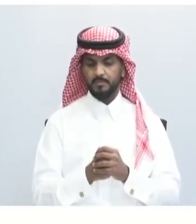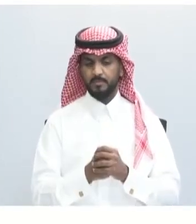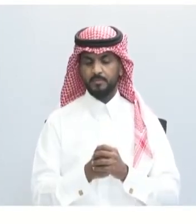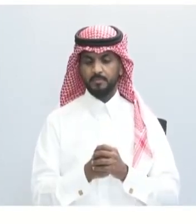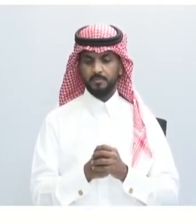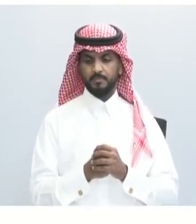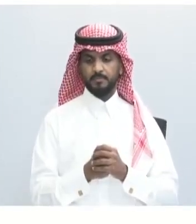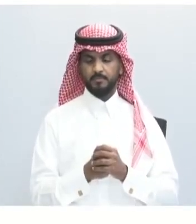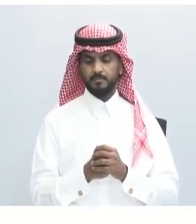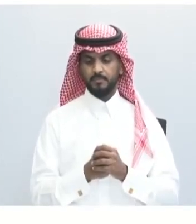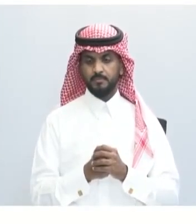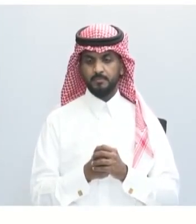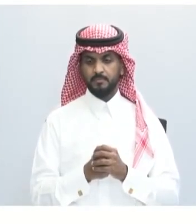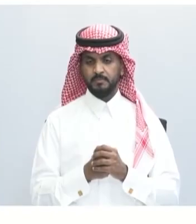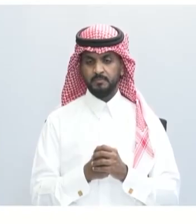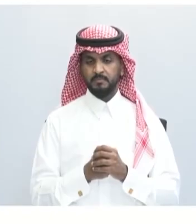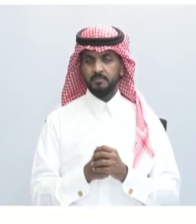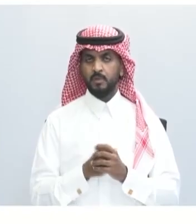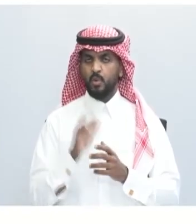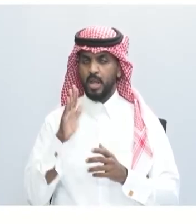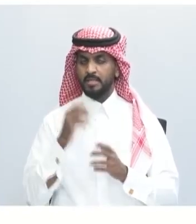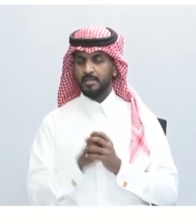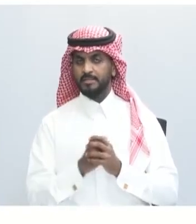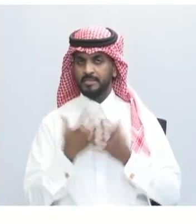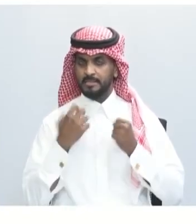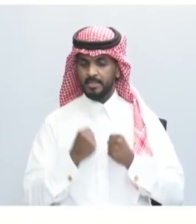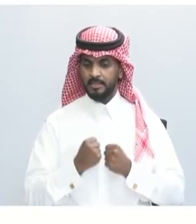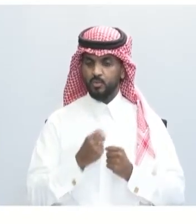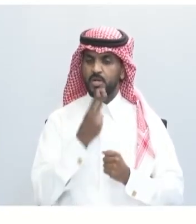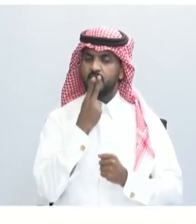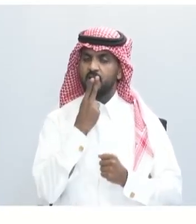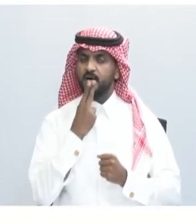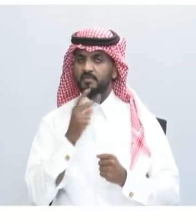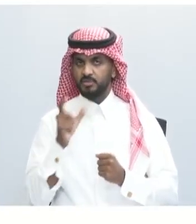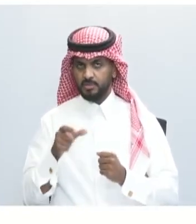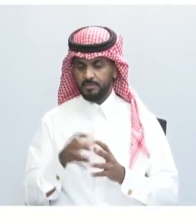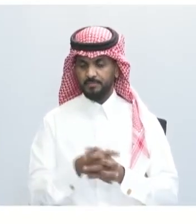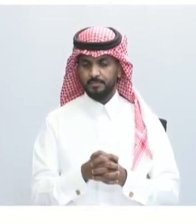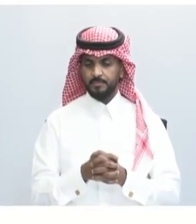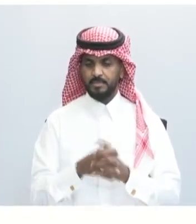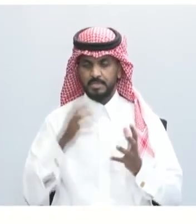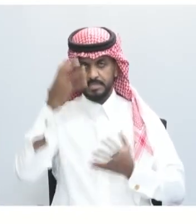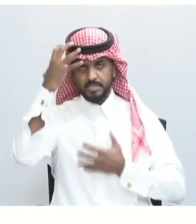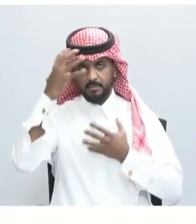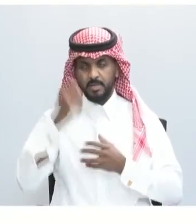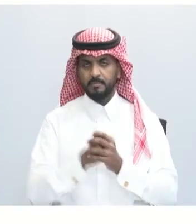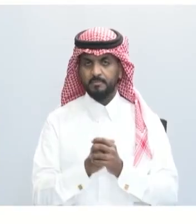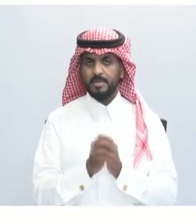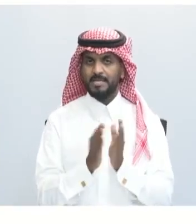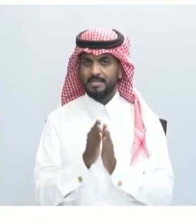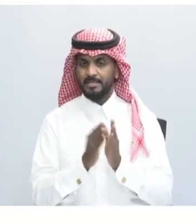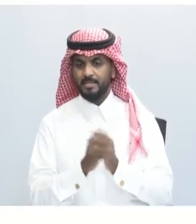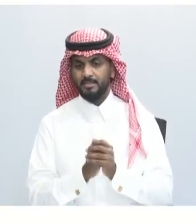اليوم ما هي العادات الصحيه اولا النظافه الشخصيه مثل الاستحمام غسل اليدين